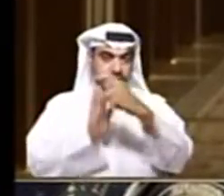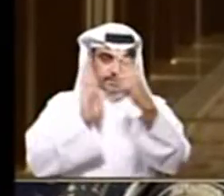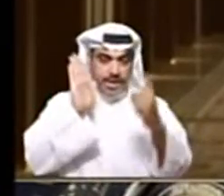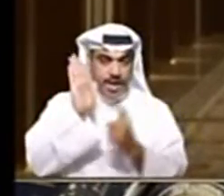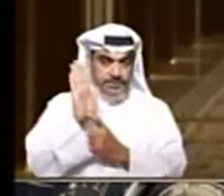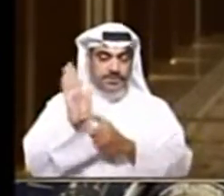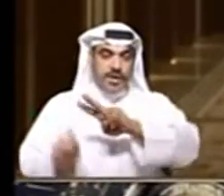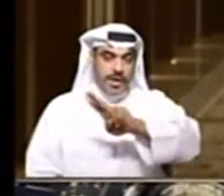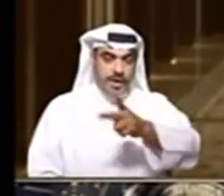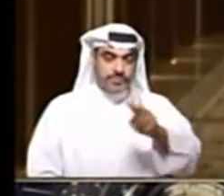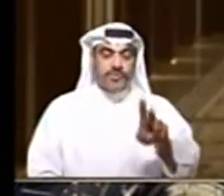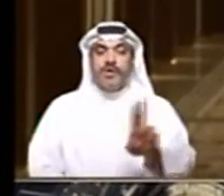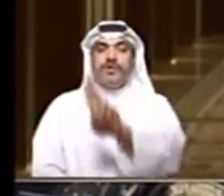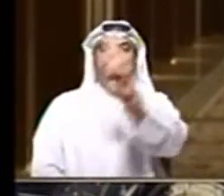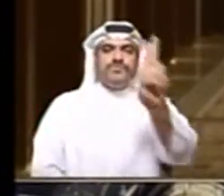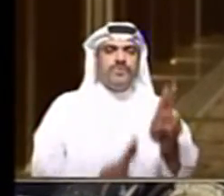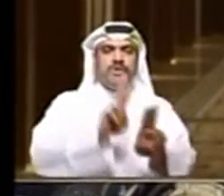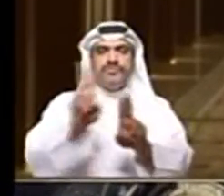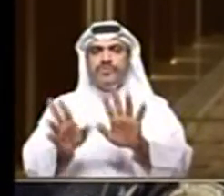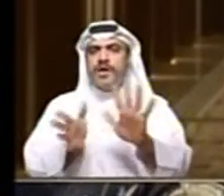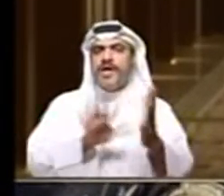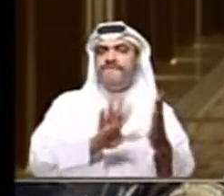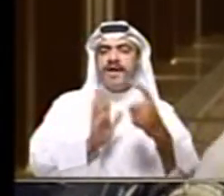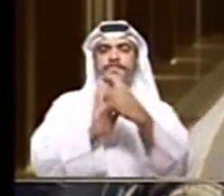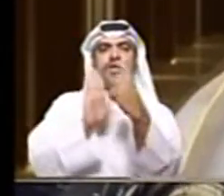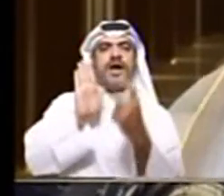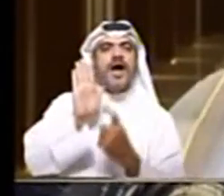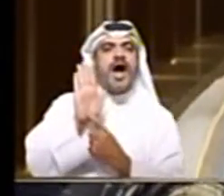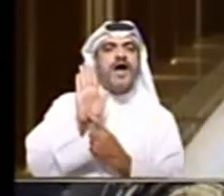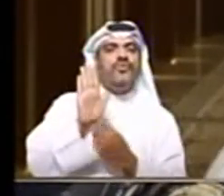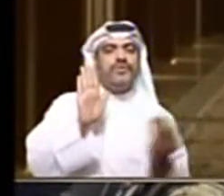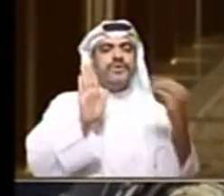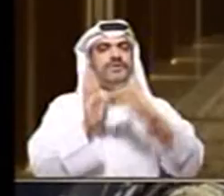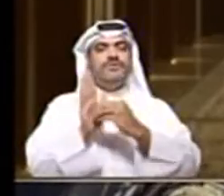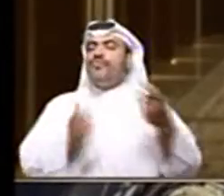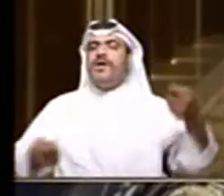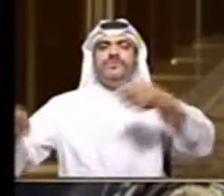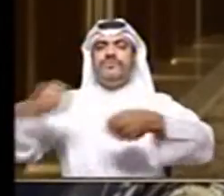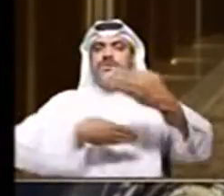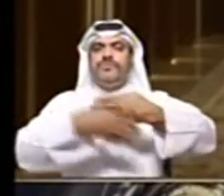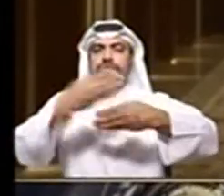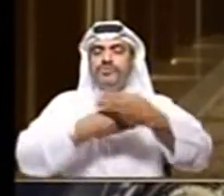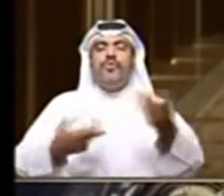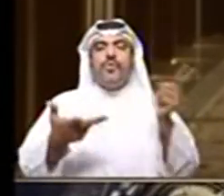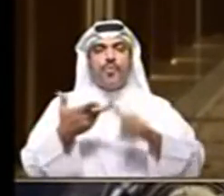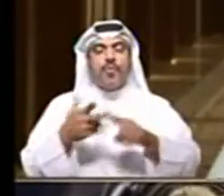مدرجة المداولات الثانية لقانون تعديل قانون المناقصات ولتنظيم